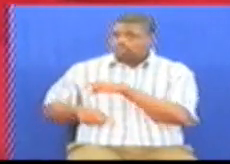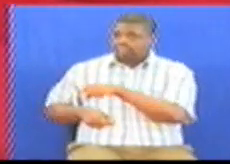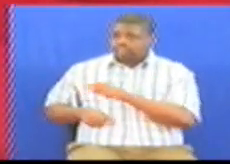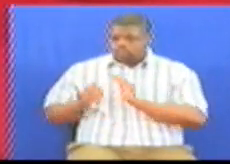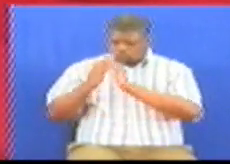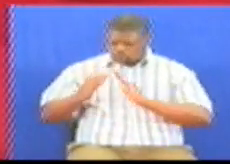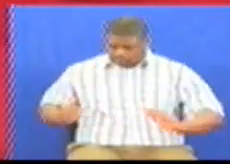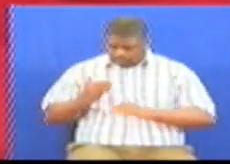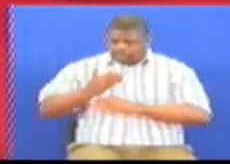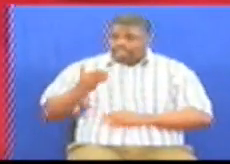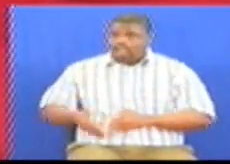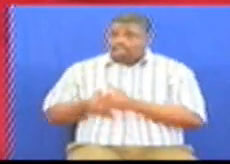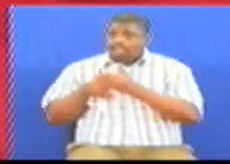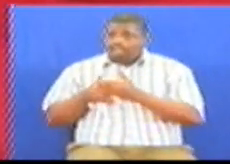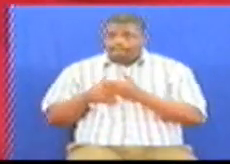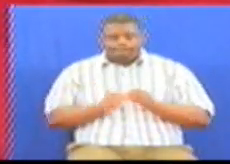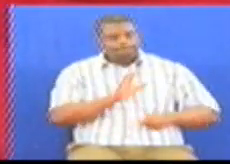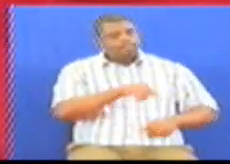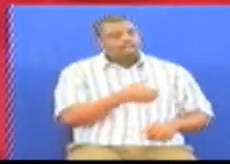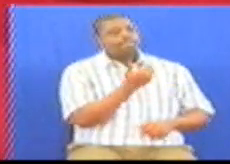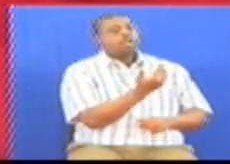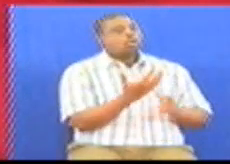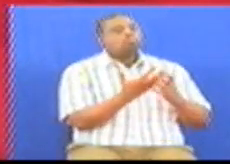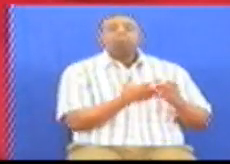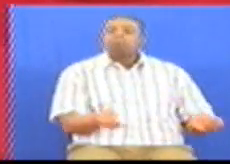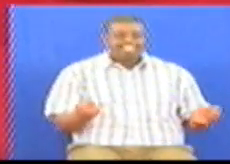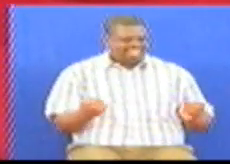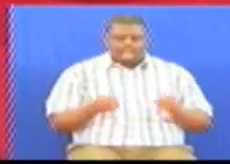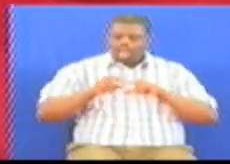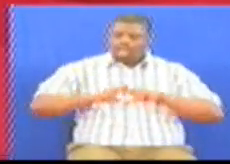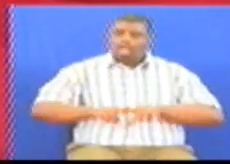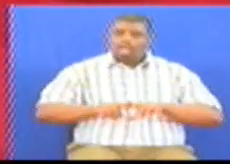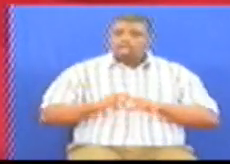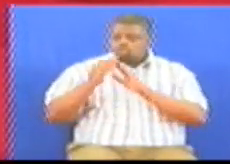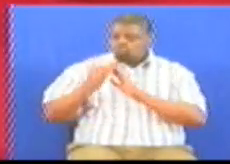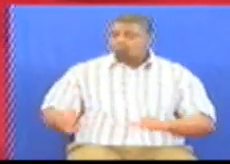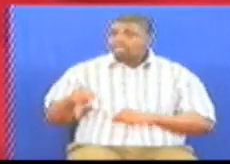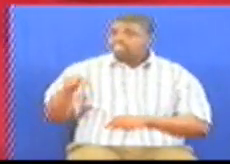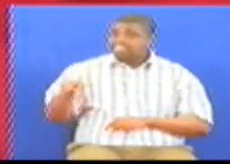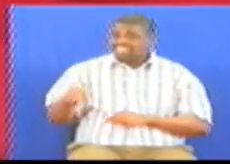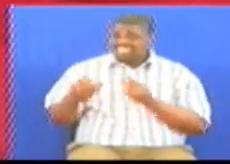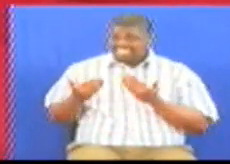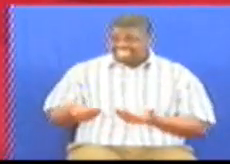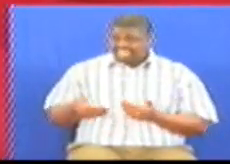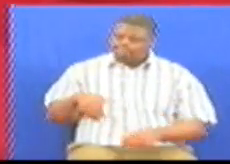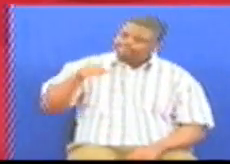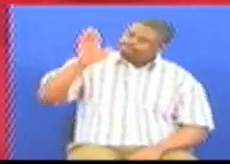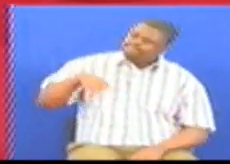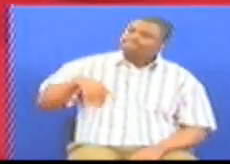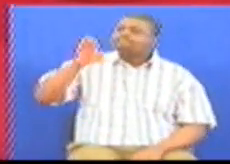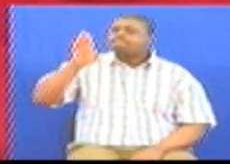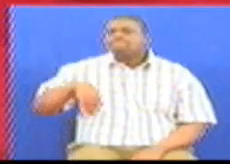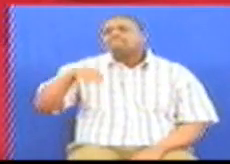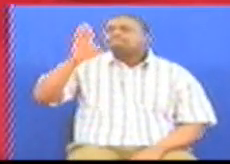zile atawajengea na watakaa miaka mitano bure. Hivi ninavyozungumza, nyumba zile zinapakwa rangi, mambo yako vizuri.